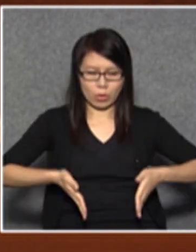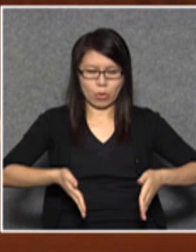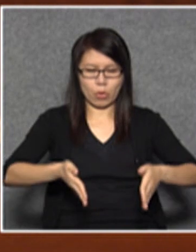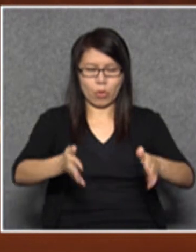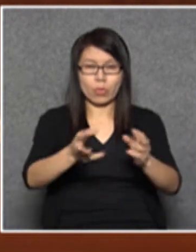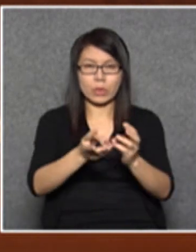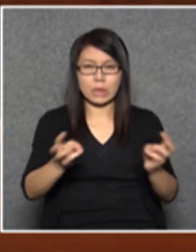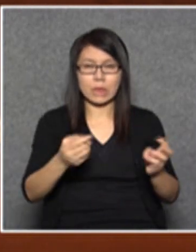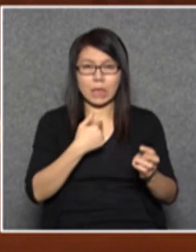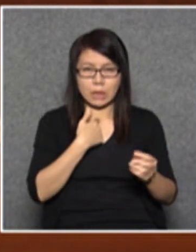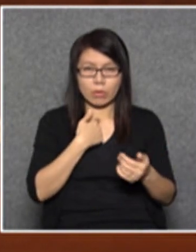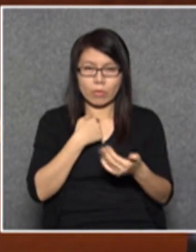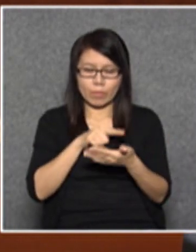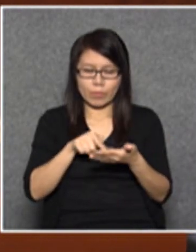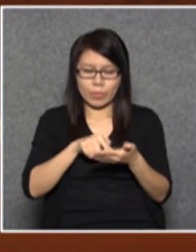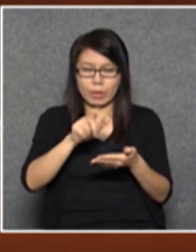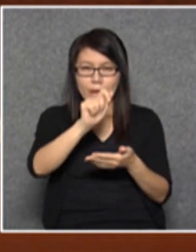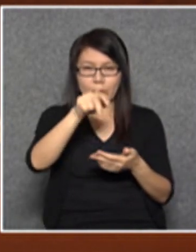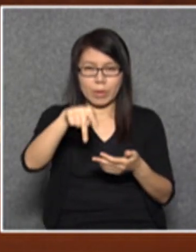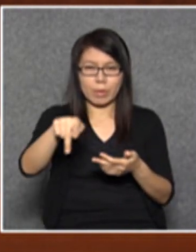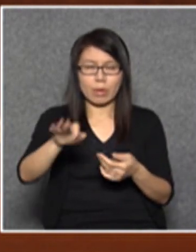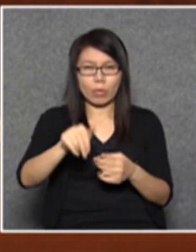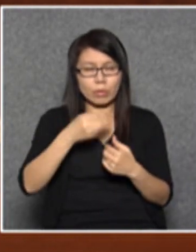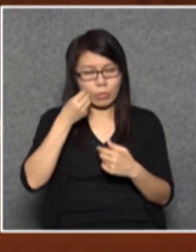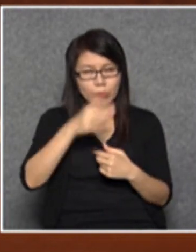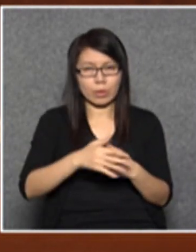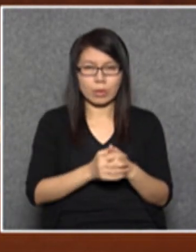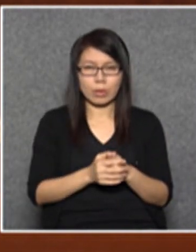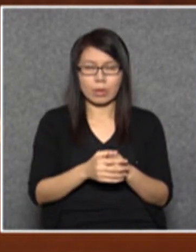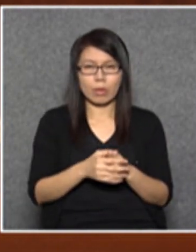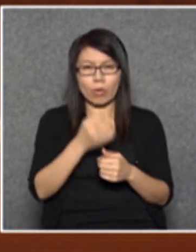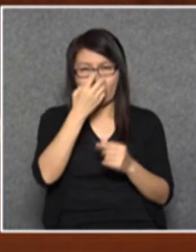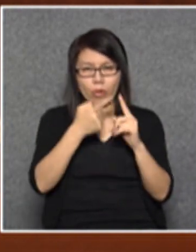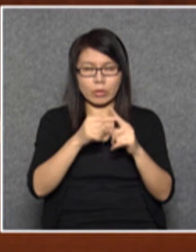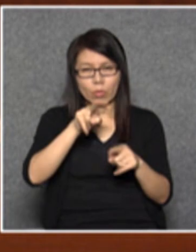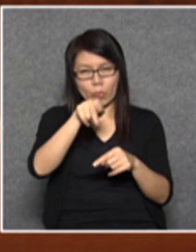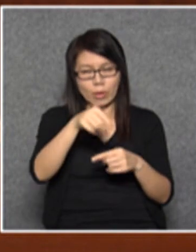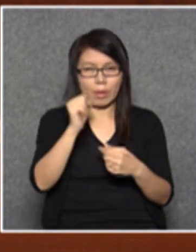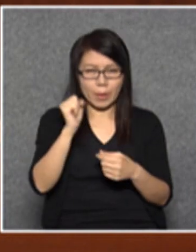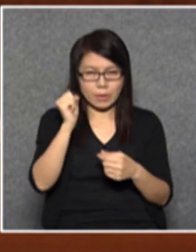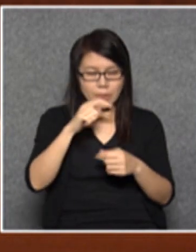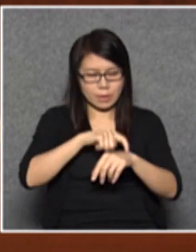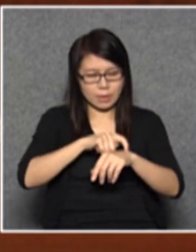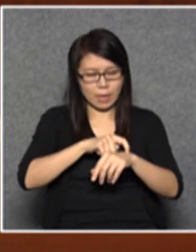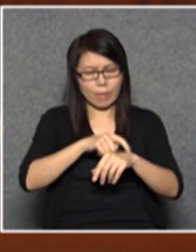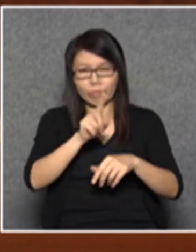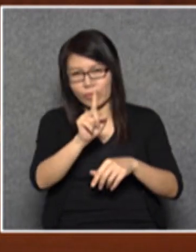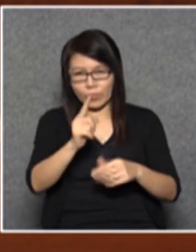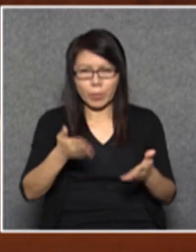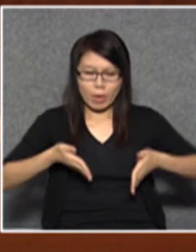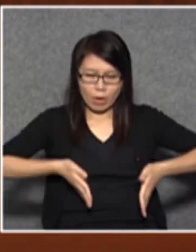啲手機應用程式就可以讓市民查閲呢個巴士時間表，就巴士嗰個路線